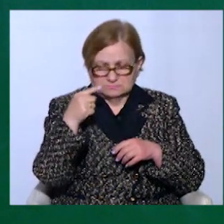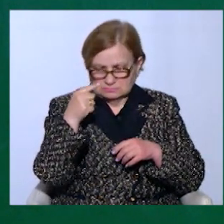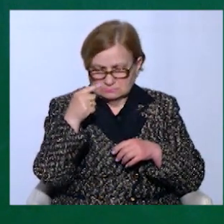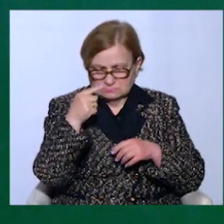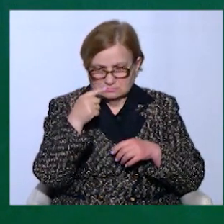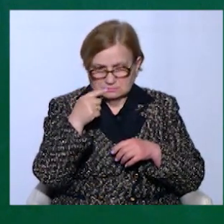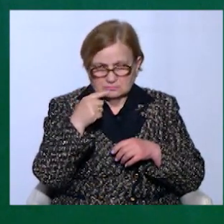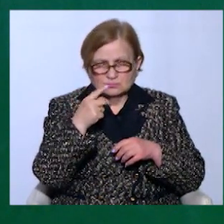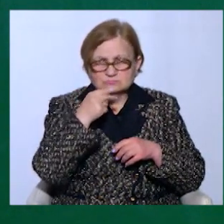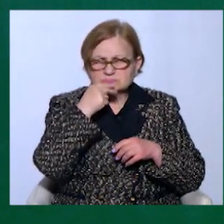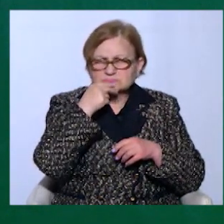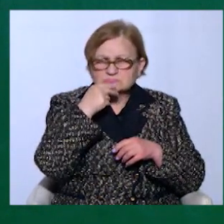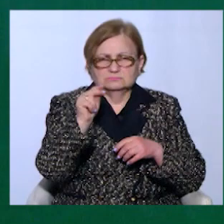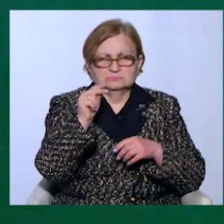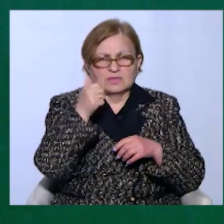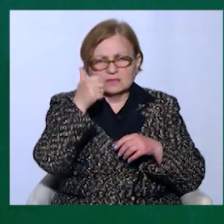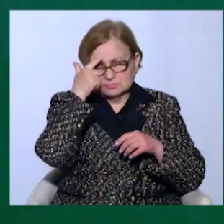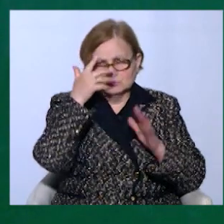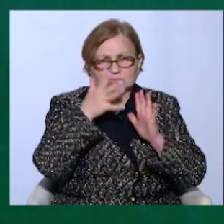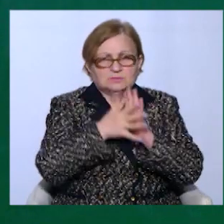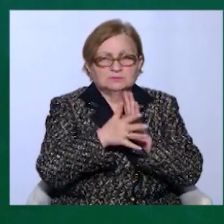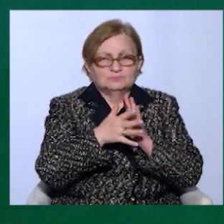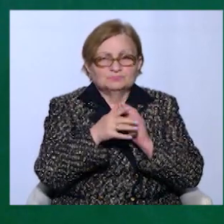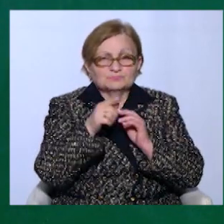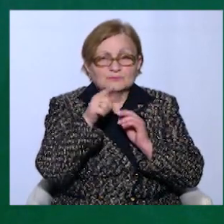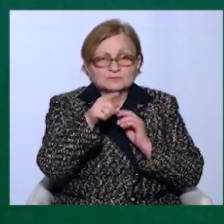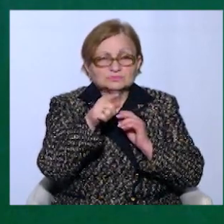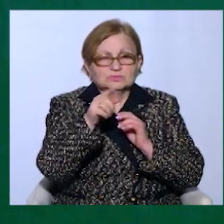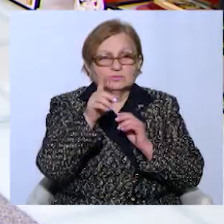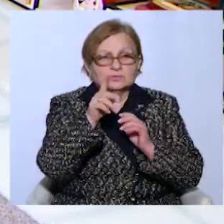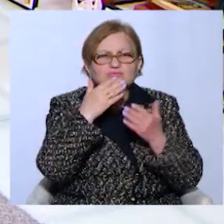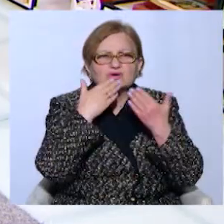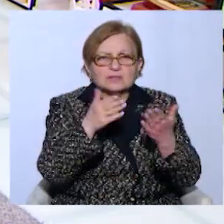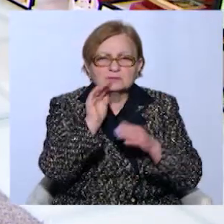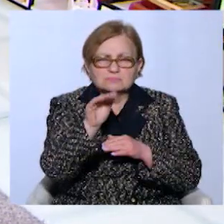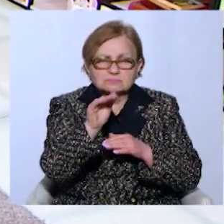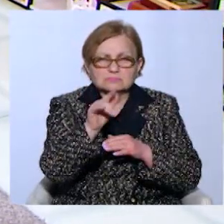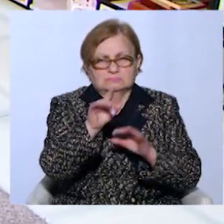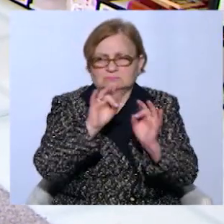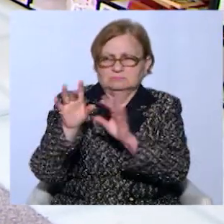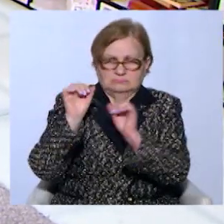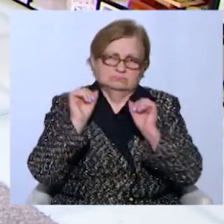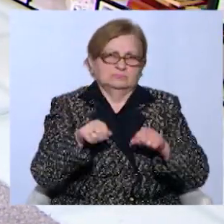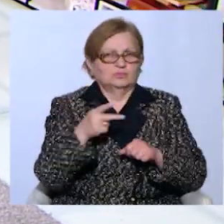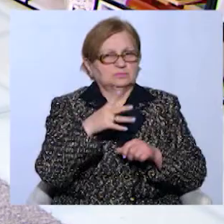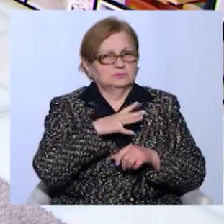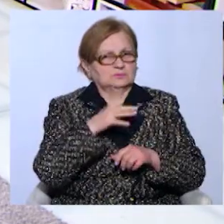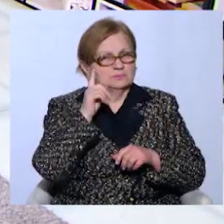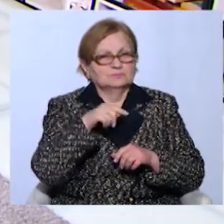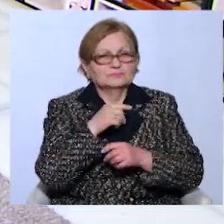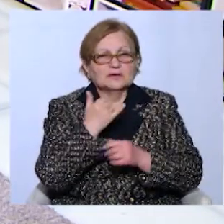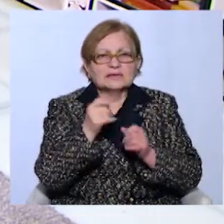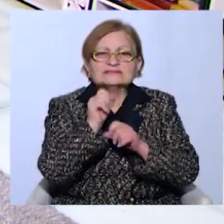დონეზე გაგებული, რომ ვინც არ უნდა კითხოს, შენ შეგეძლოს იმის ახსნა. აი ახლა ესეთი